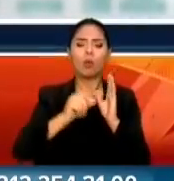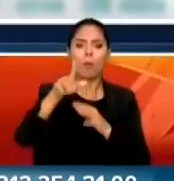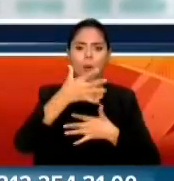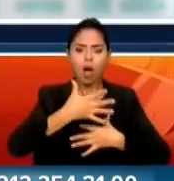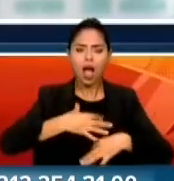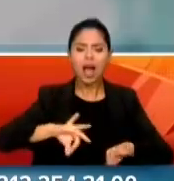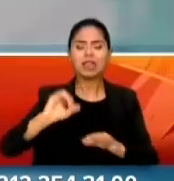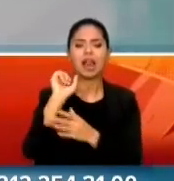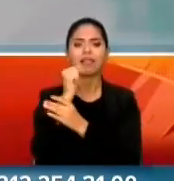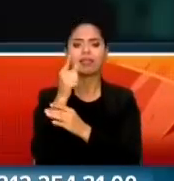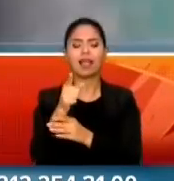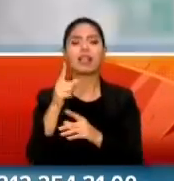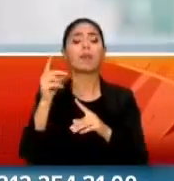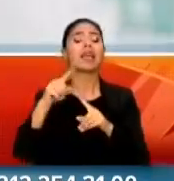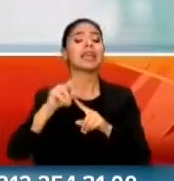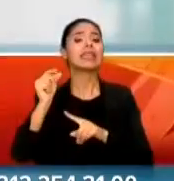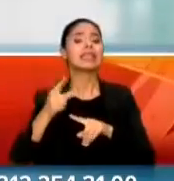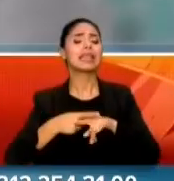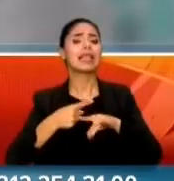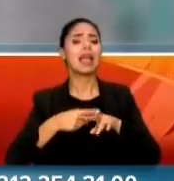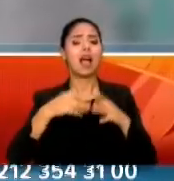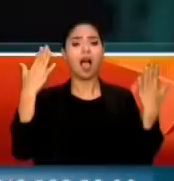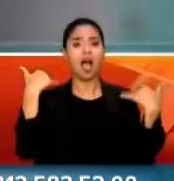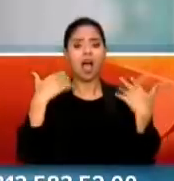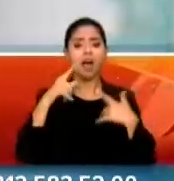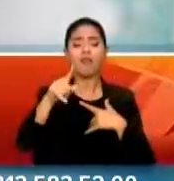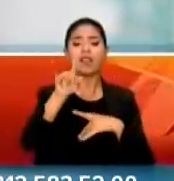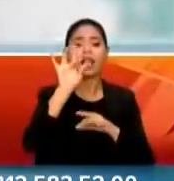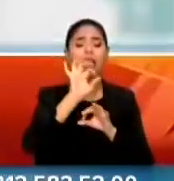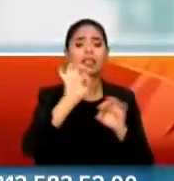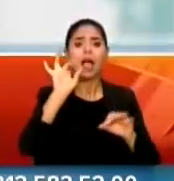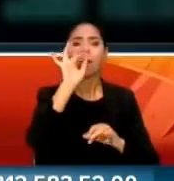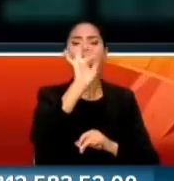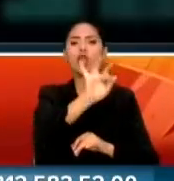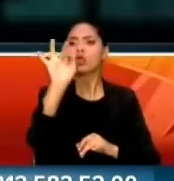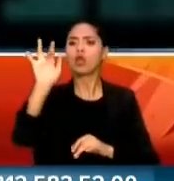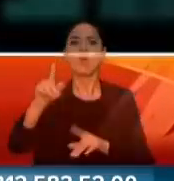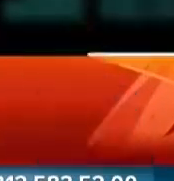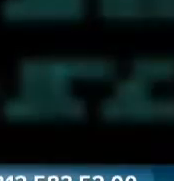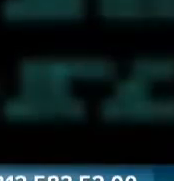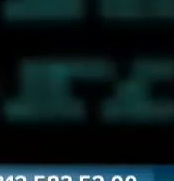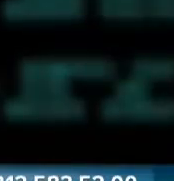tasarlanan Akıncı TİHA, havadan hassas güdüm kitleriyle noktasal bombardıman yapabilecek.